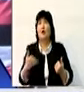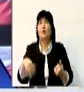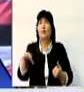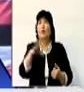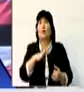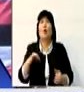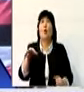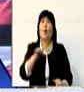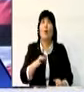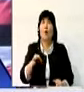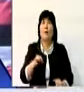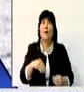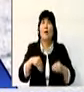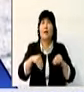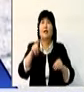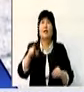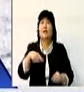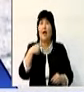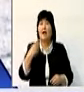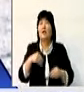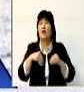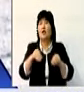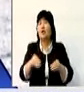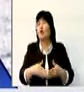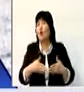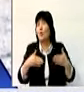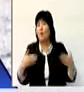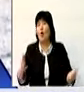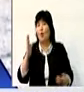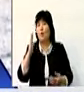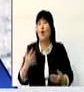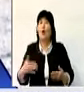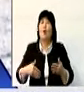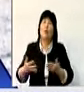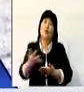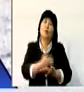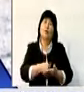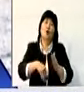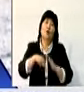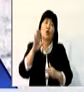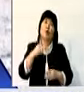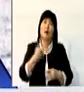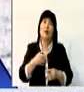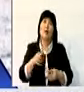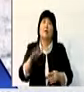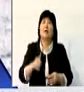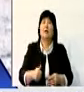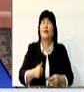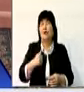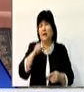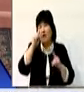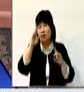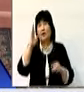облыс егіншілеріне айтатын егіндері мол болсын. Өнімдері жоғары болсын, елдің абыройын асқақтатып жүре